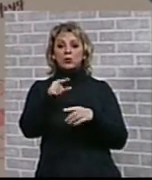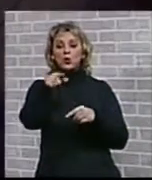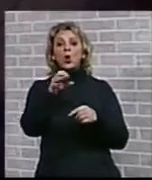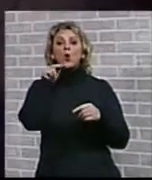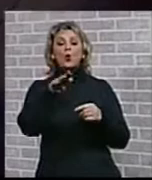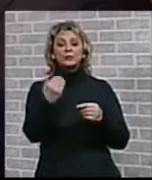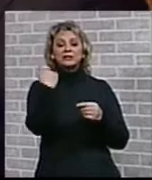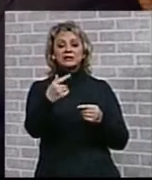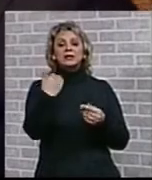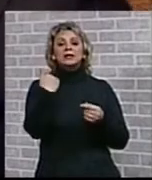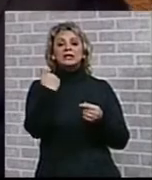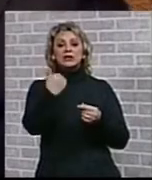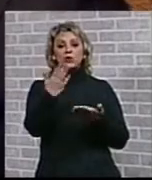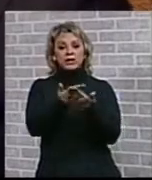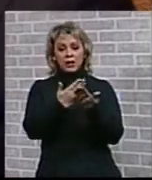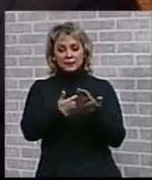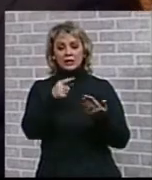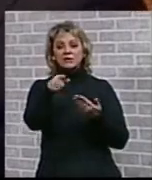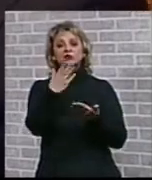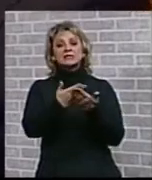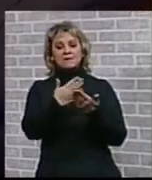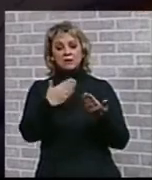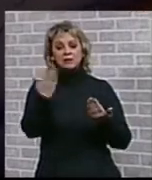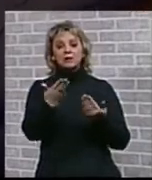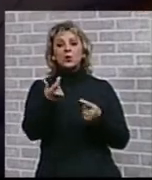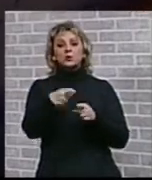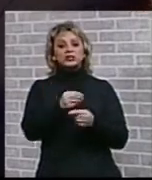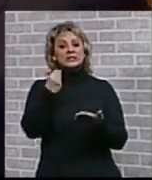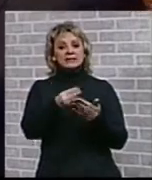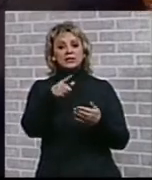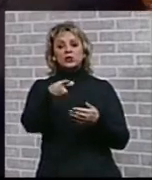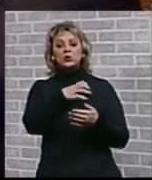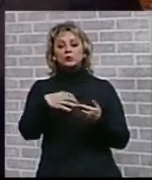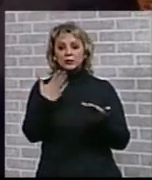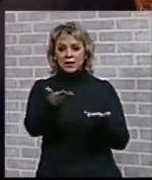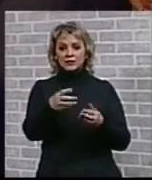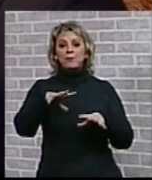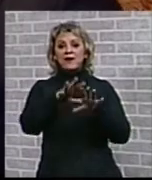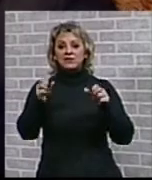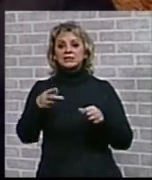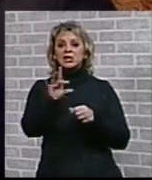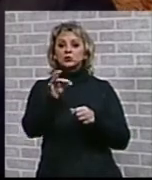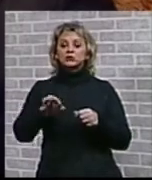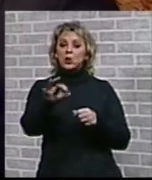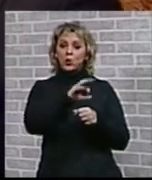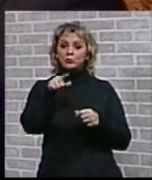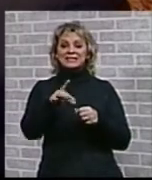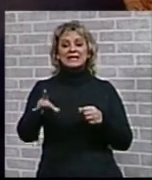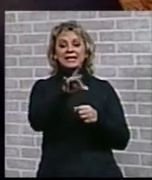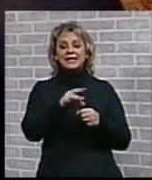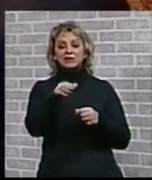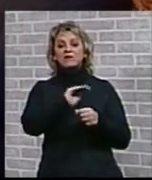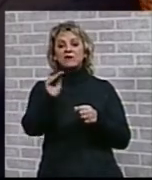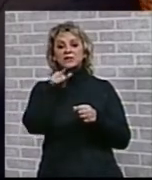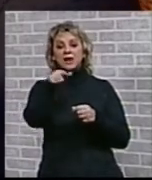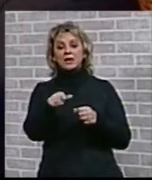опыт, его рекомендации, советы очень ценят губернатор области, правительство Ростовской области, региональные,